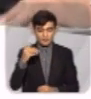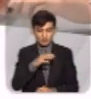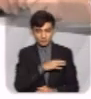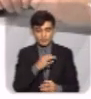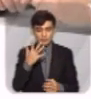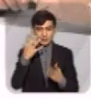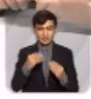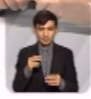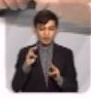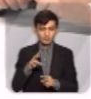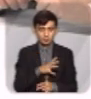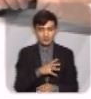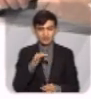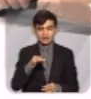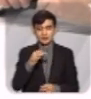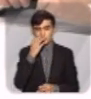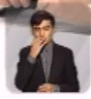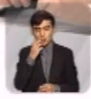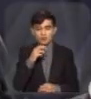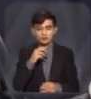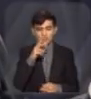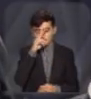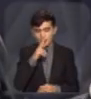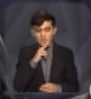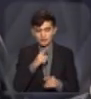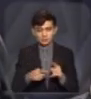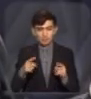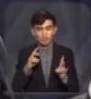дней, пролежало в компании «Теплотранзит Караганда» 2,5 месяца.